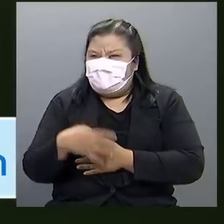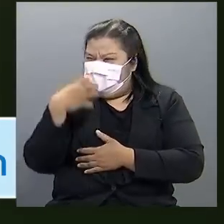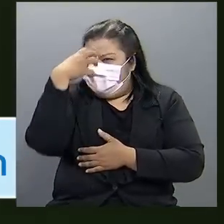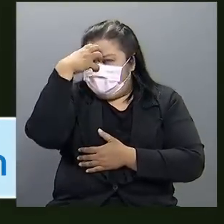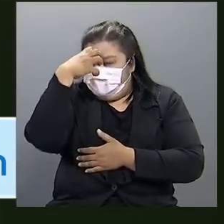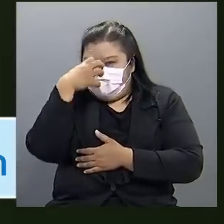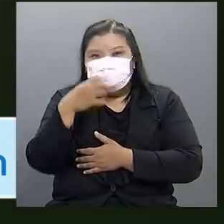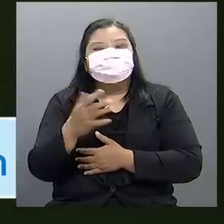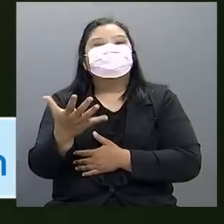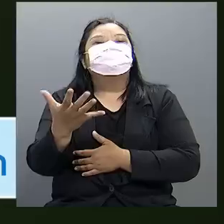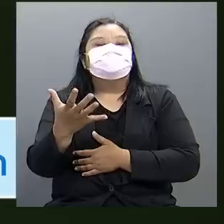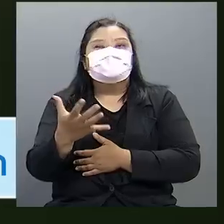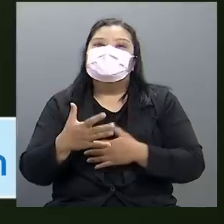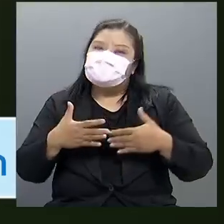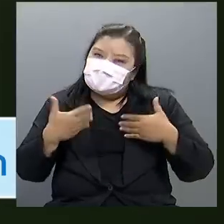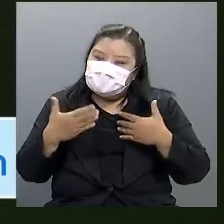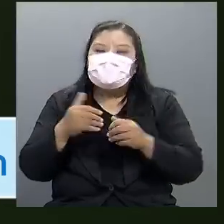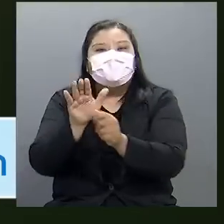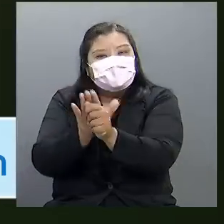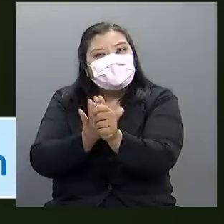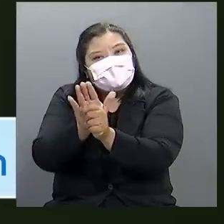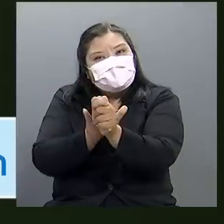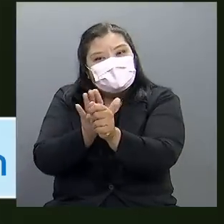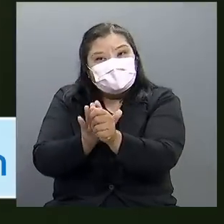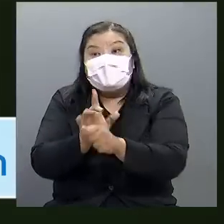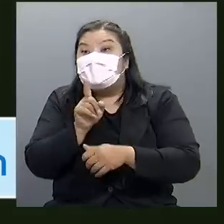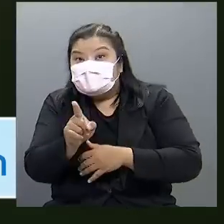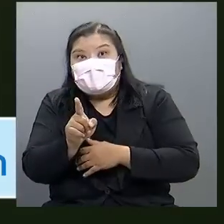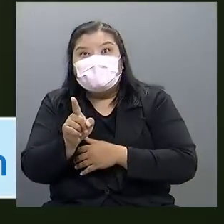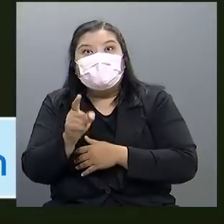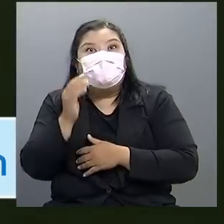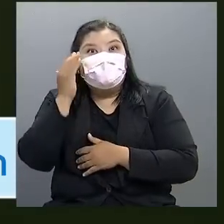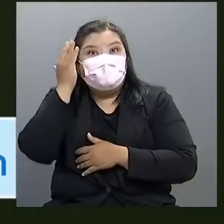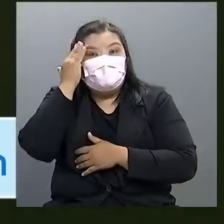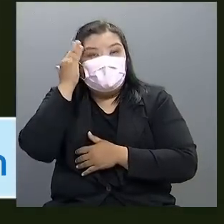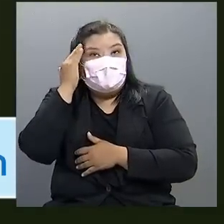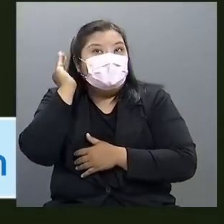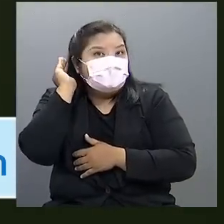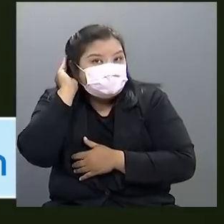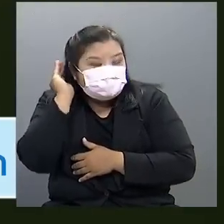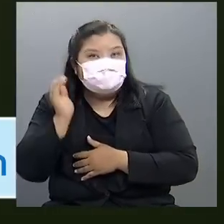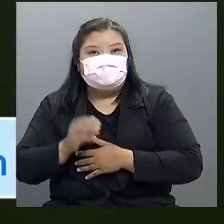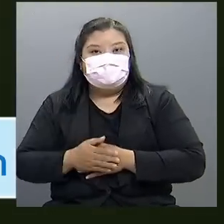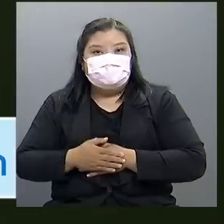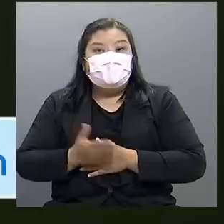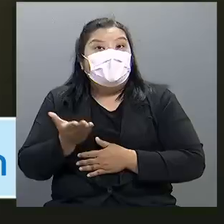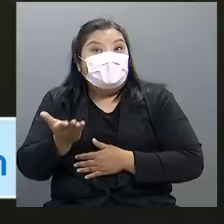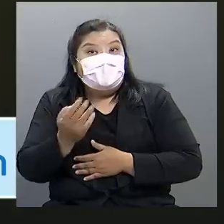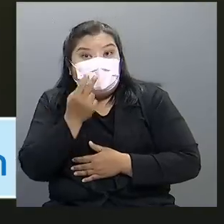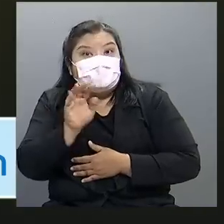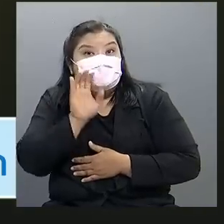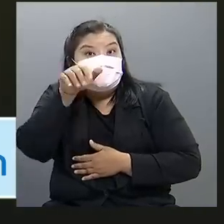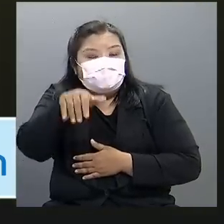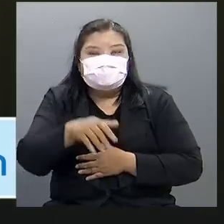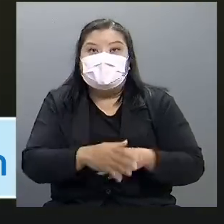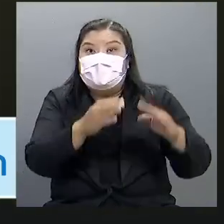ฝังไม่ดูร้าน ทำตามคำสั่งของเจ้หนัที่โดยจะเหนว ภายเดี่ยวเข้าไปใบานพักของเจ